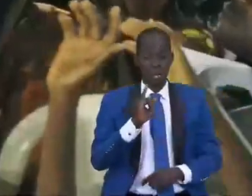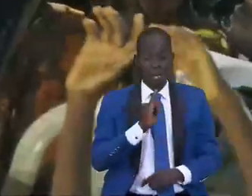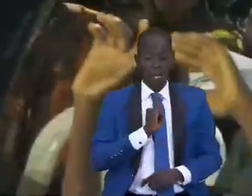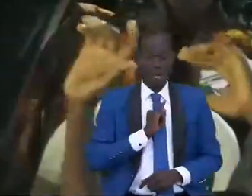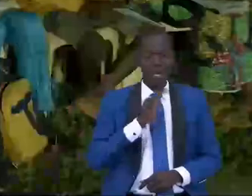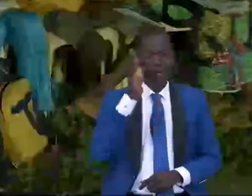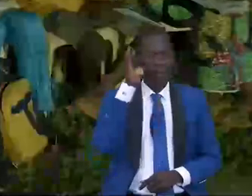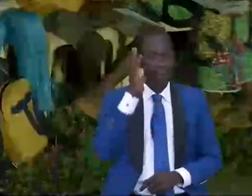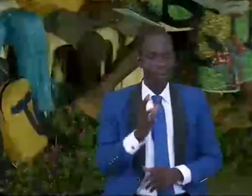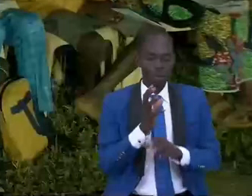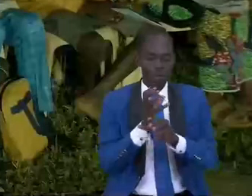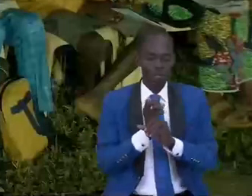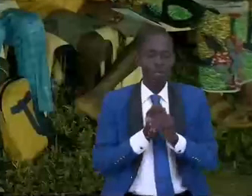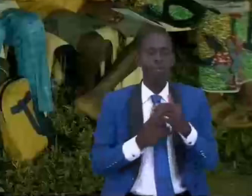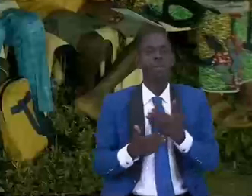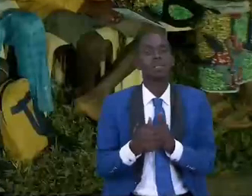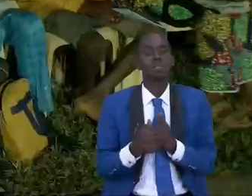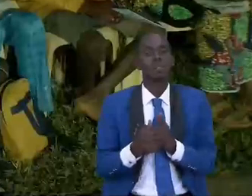je serai guéri.